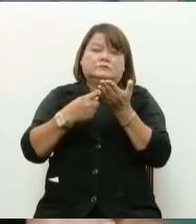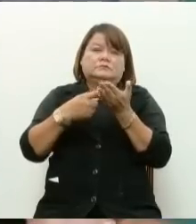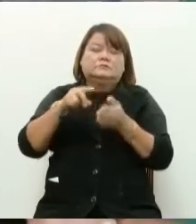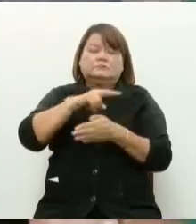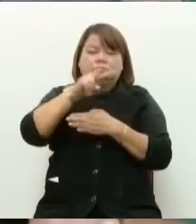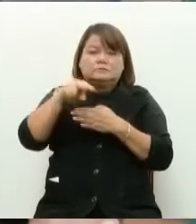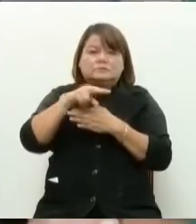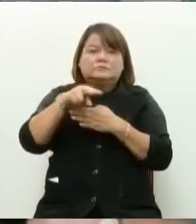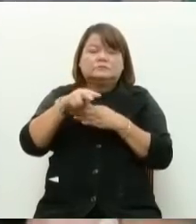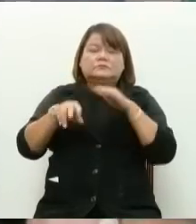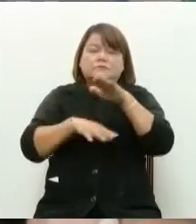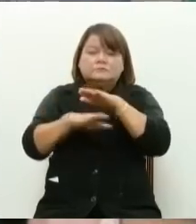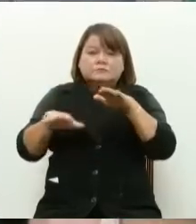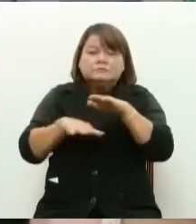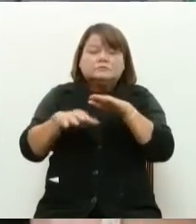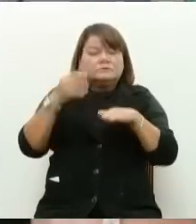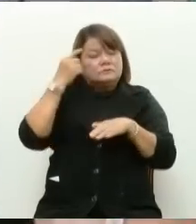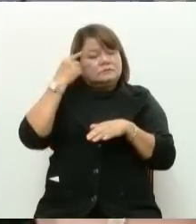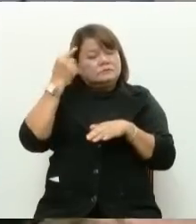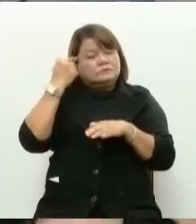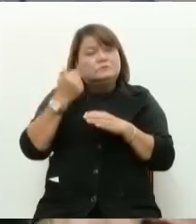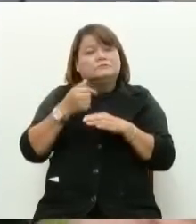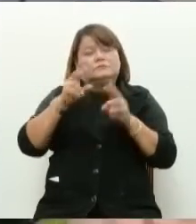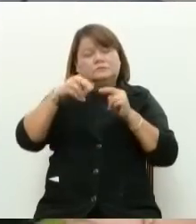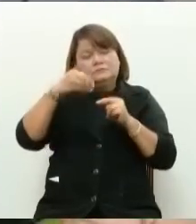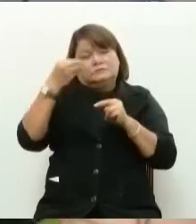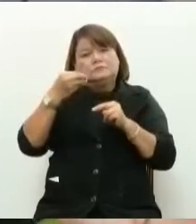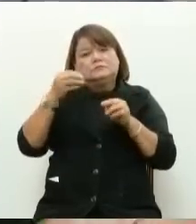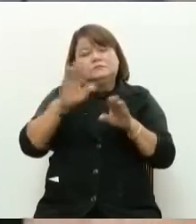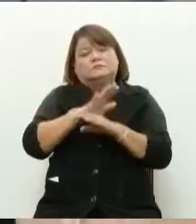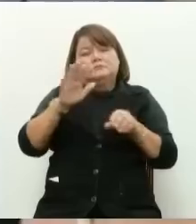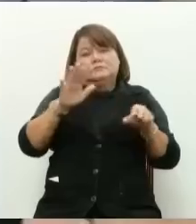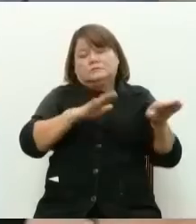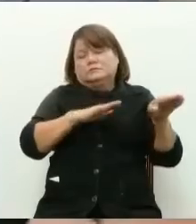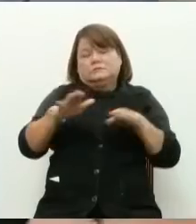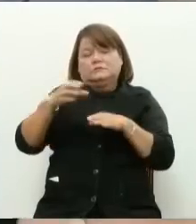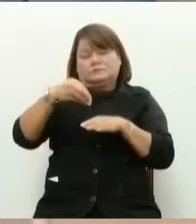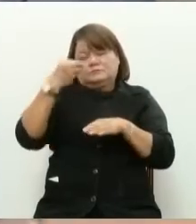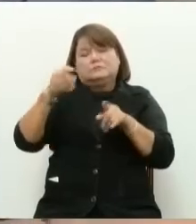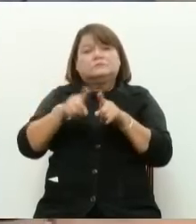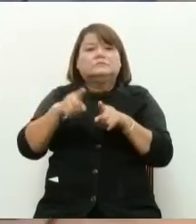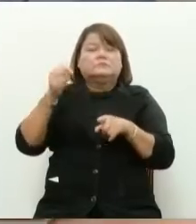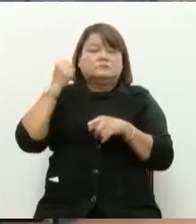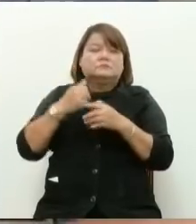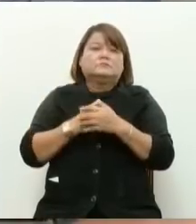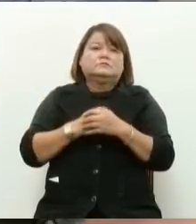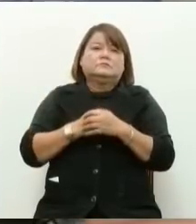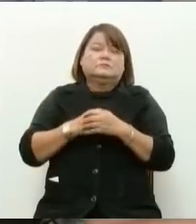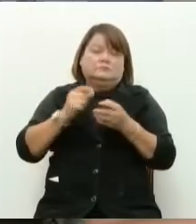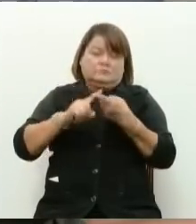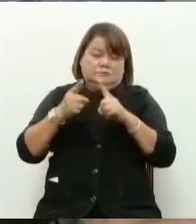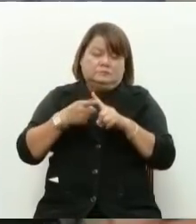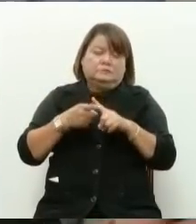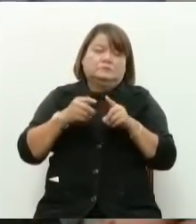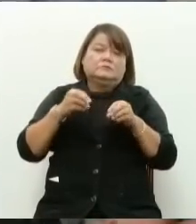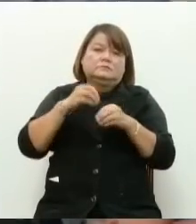ลเบื้องต้นนะครับเพราะว่าเนื่องจากนักเรียนยังไม่พร้อมที่จะไปเรียนตามปกติกับเพื่อนๆในโรงเรียนได้นะ